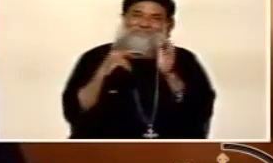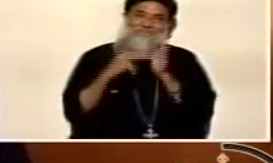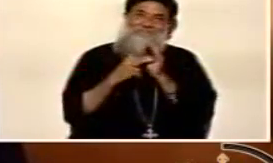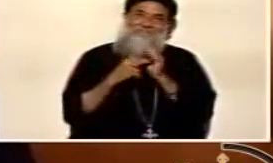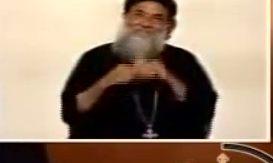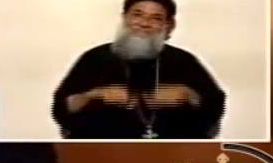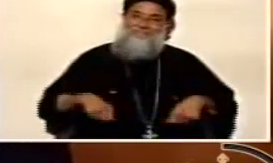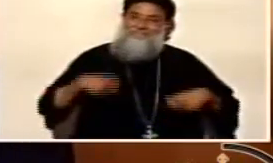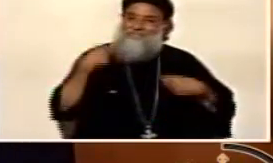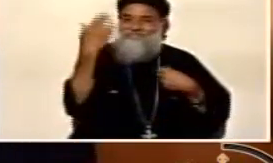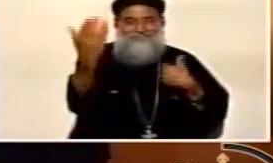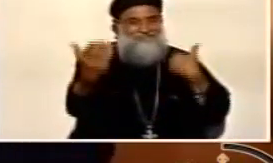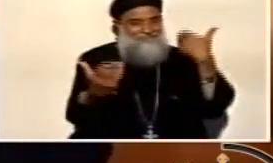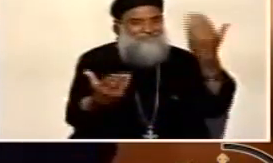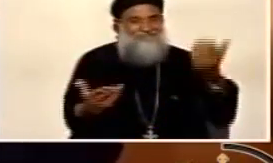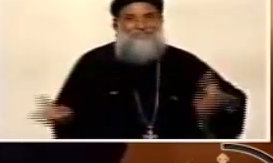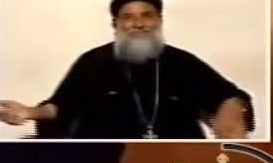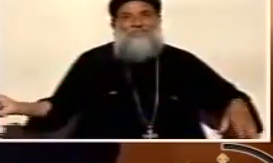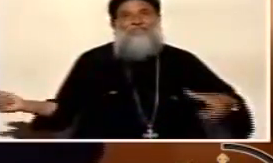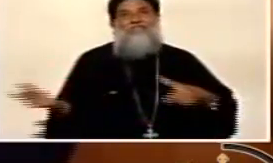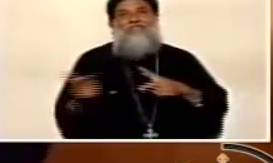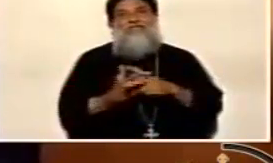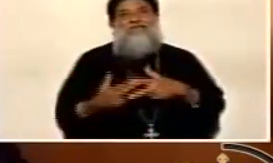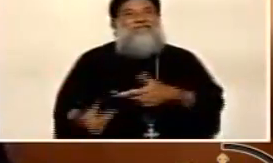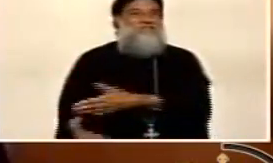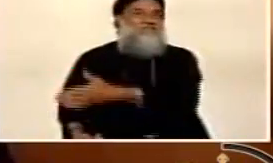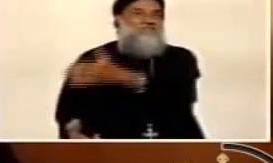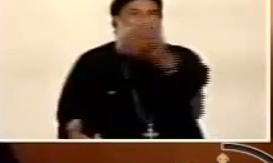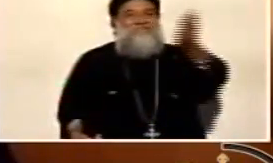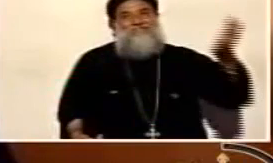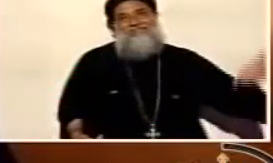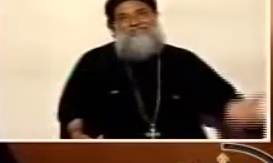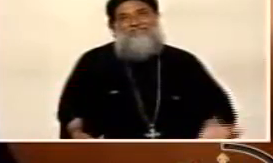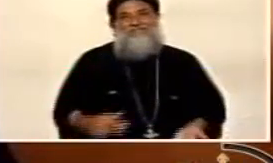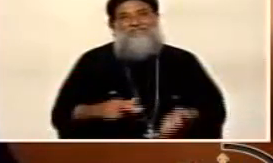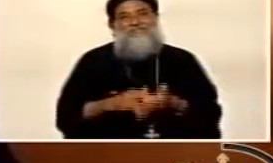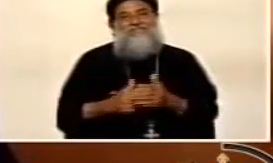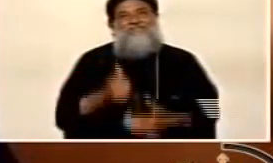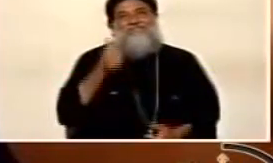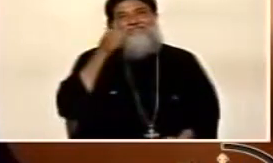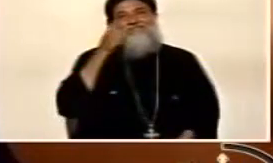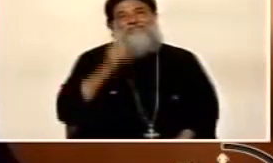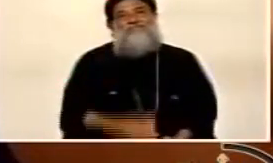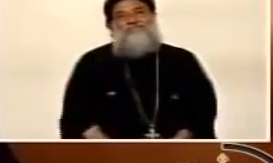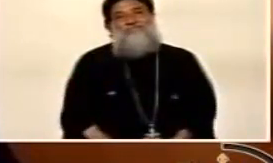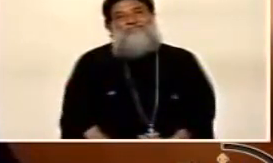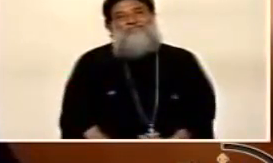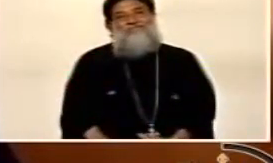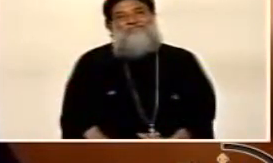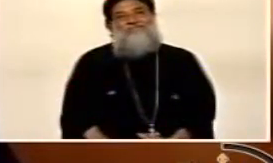حياة الناس أو على دفع الناس إلى الفعل، يعني والتأثير فيهم